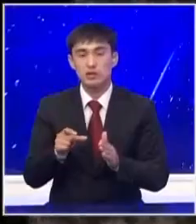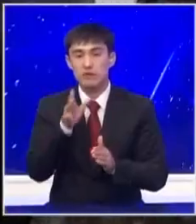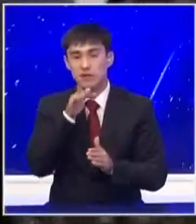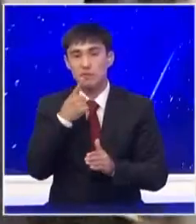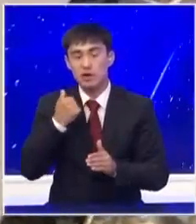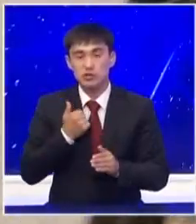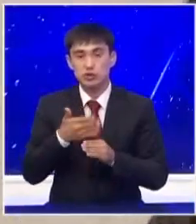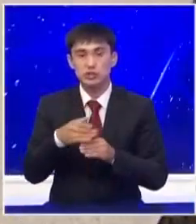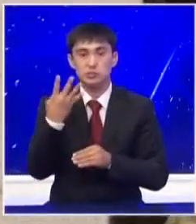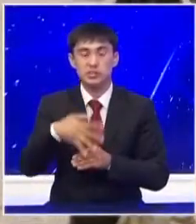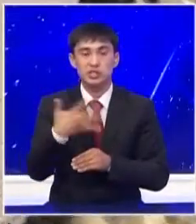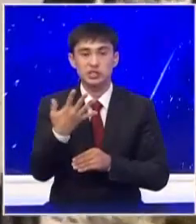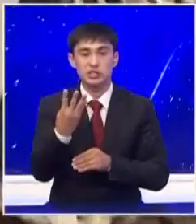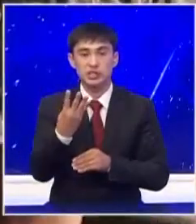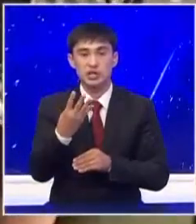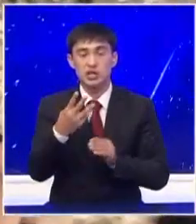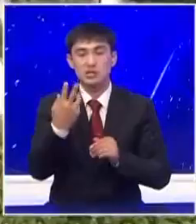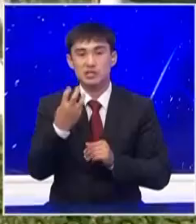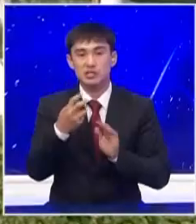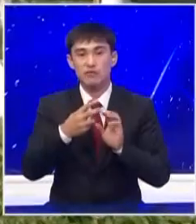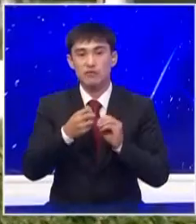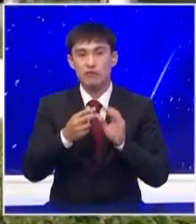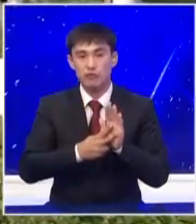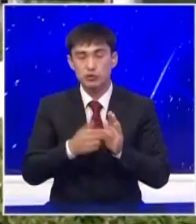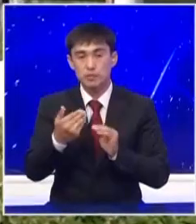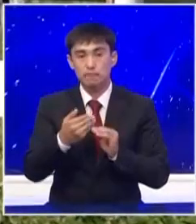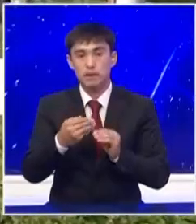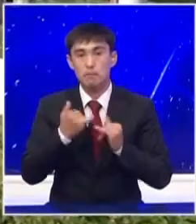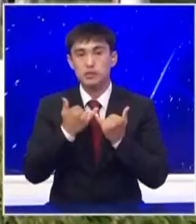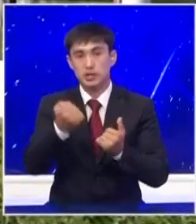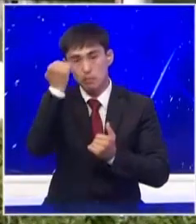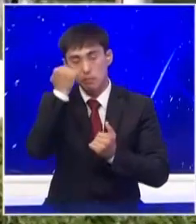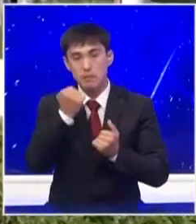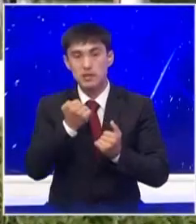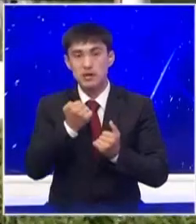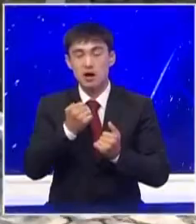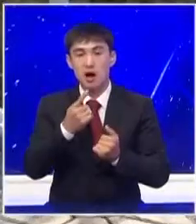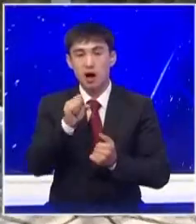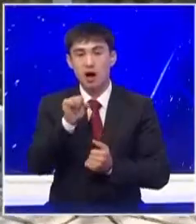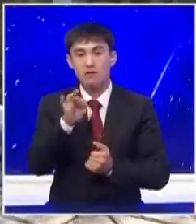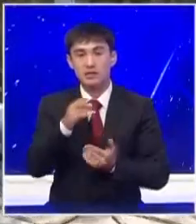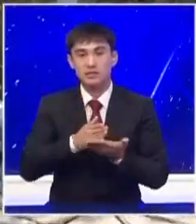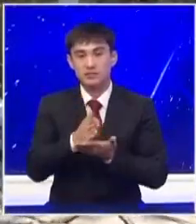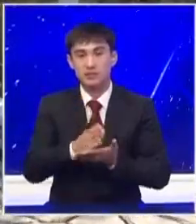часть 54-380 почтили память погибших ветеранов-афганцев и возложили цветы у памятника.